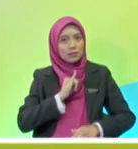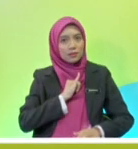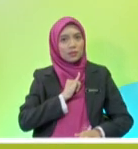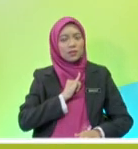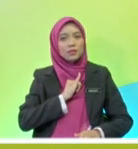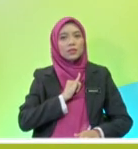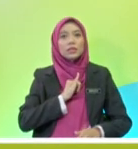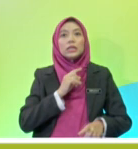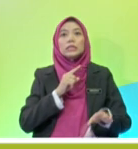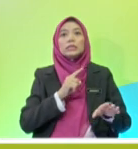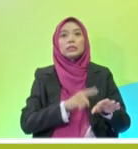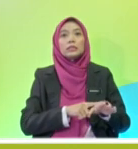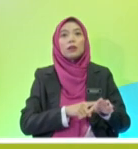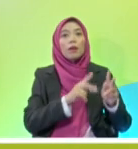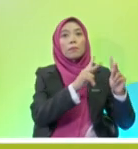kampung